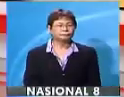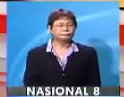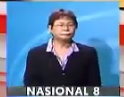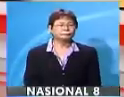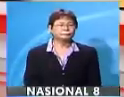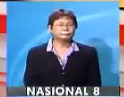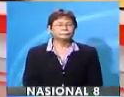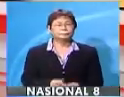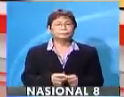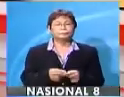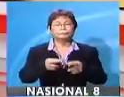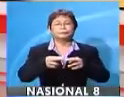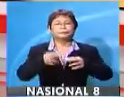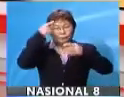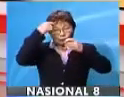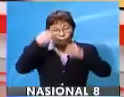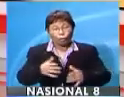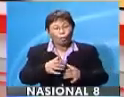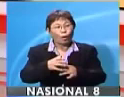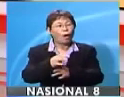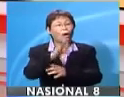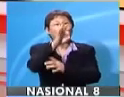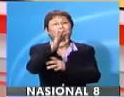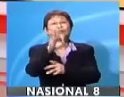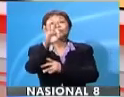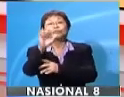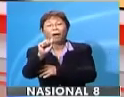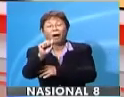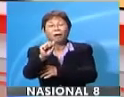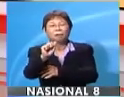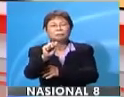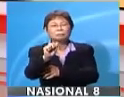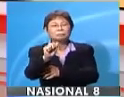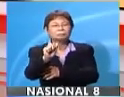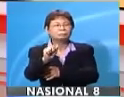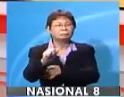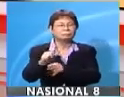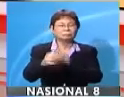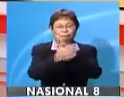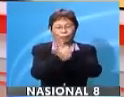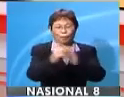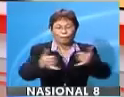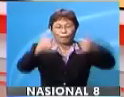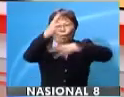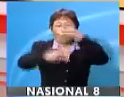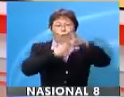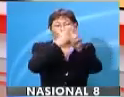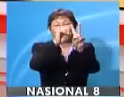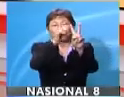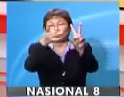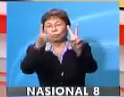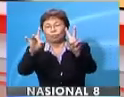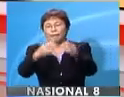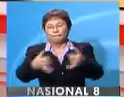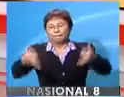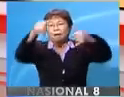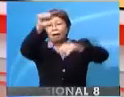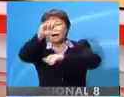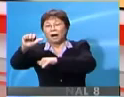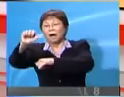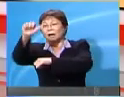Baik, keputusan Persekutuan Bola Sepak Antarabangsa FIFA mengekalkan aksi kelayakan Piala Dunia 2018,